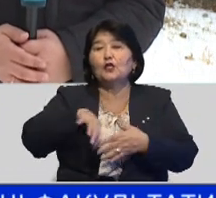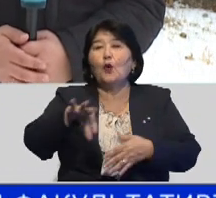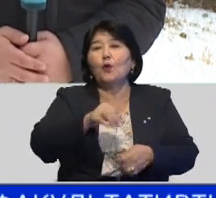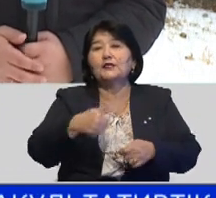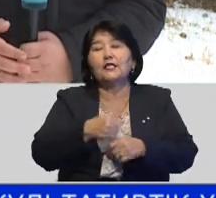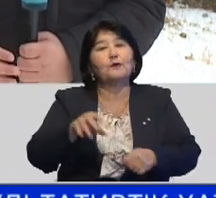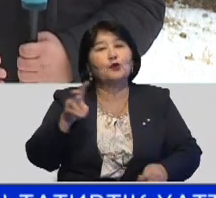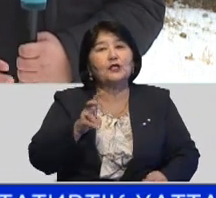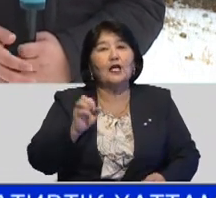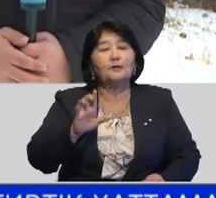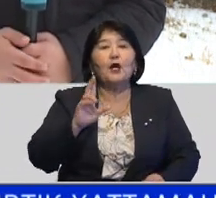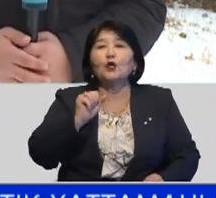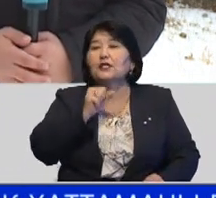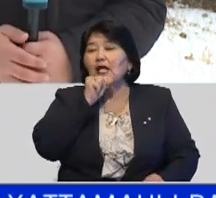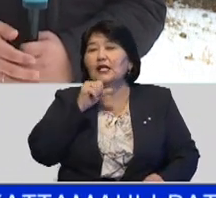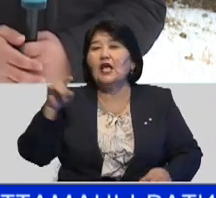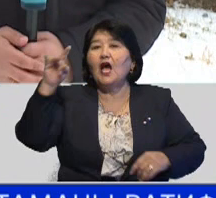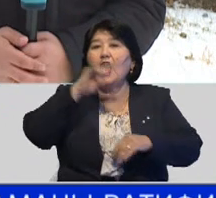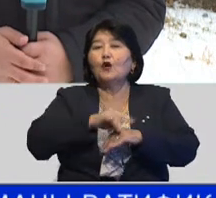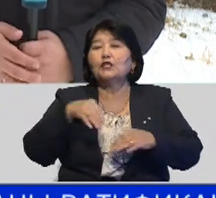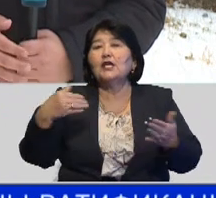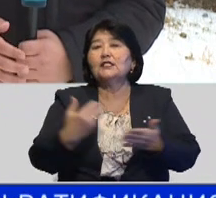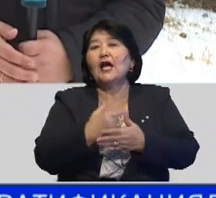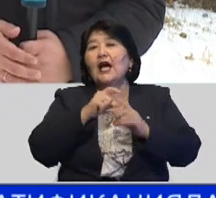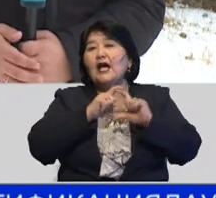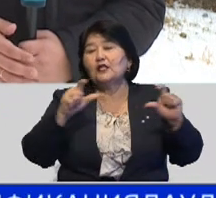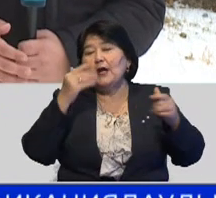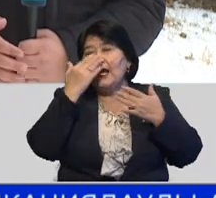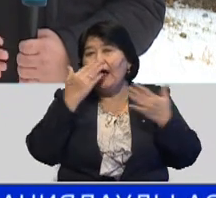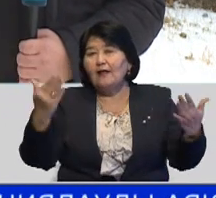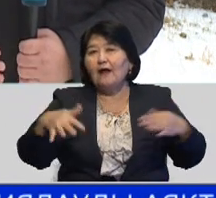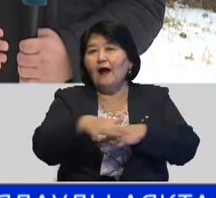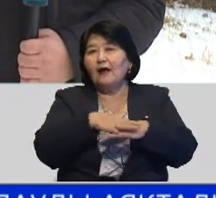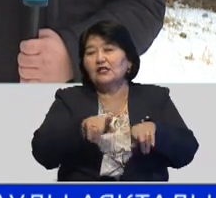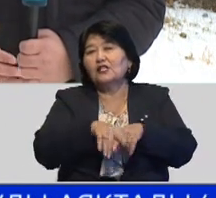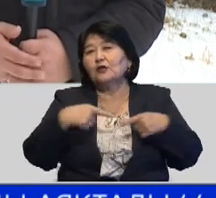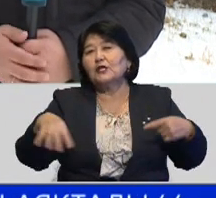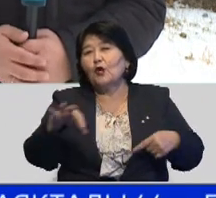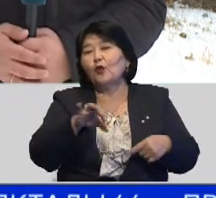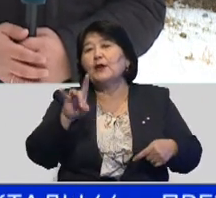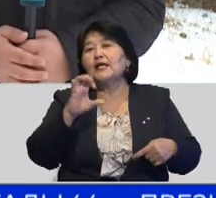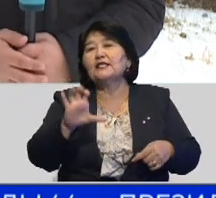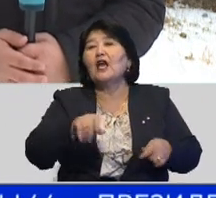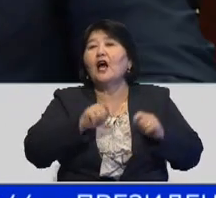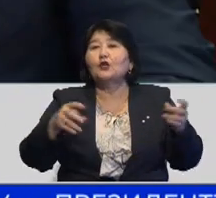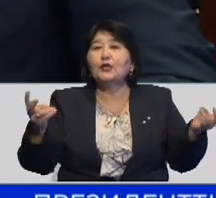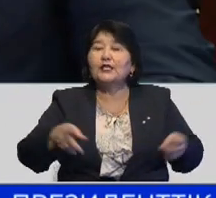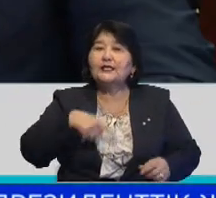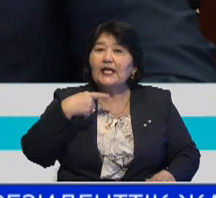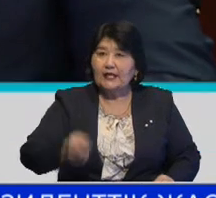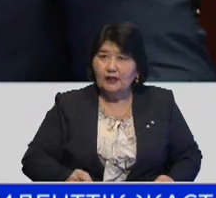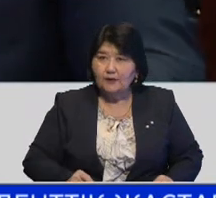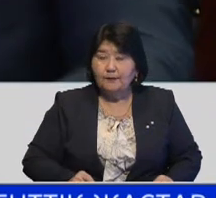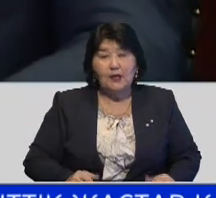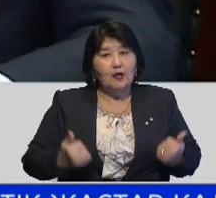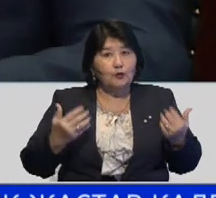Нұрлыбек Нәлібаев Қорқыт Ата әуежайының жаңа терминалында халықаралық және басқа облыстарға рейстер ашу керектігін айтты. Бүгінгі